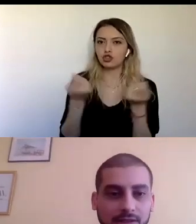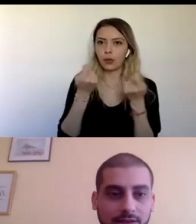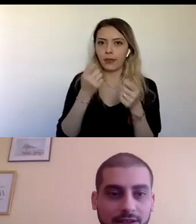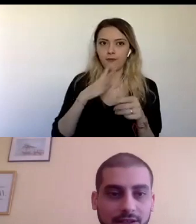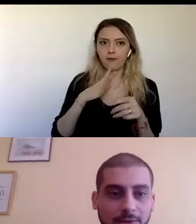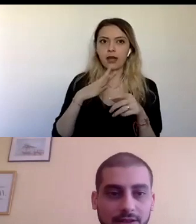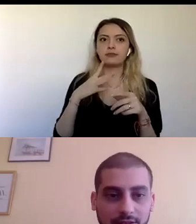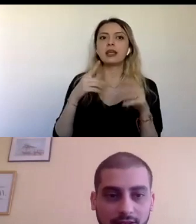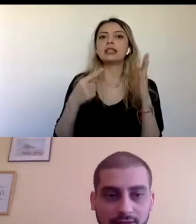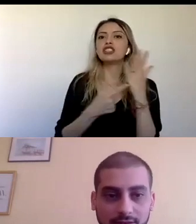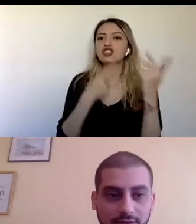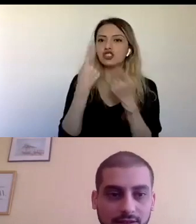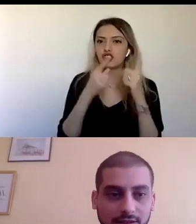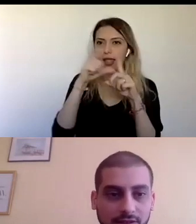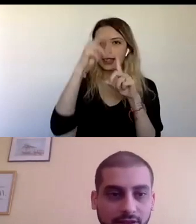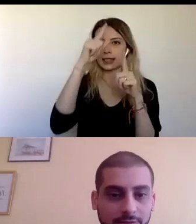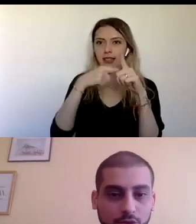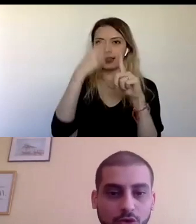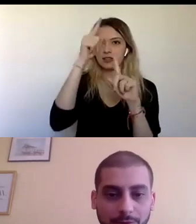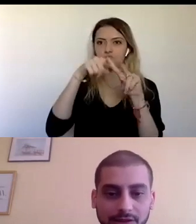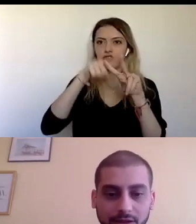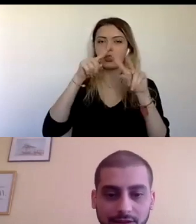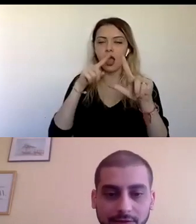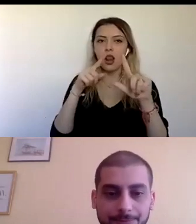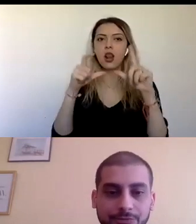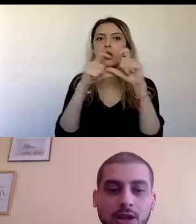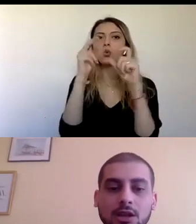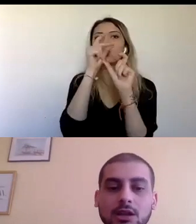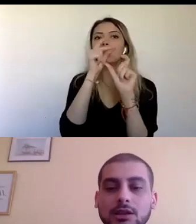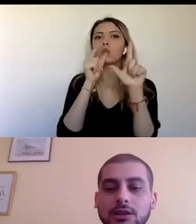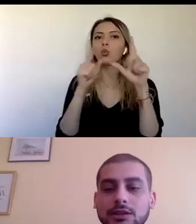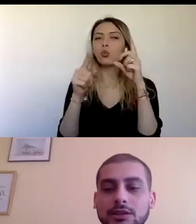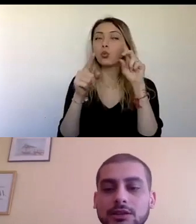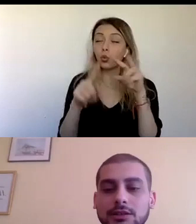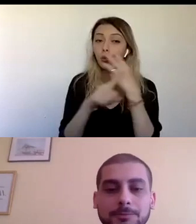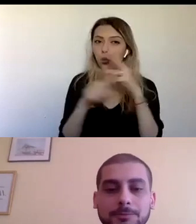dijitalgüvenlik.org web sitesinde bir yazımız var. Bunu okumanızı tavsiye ederim.